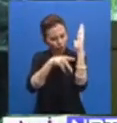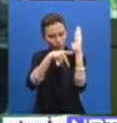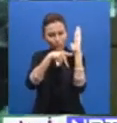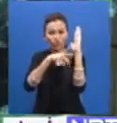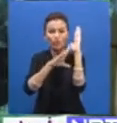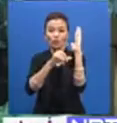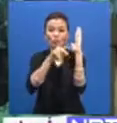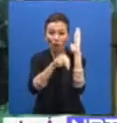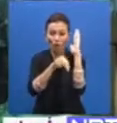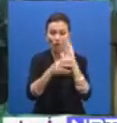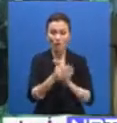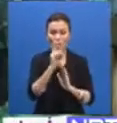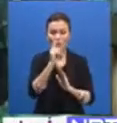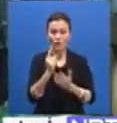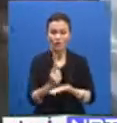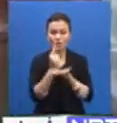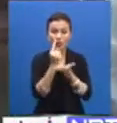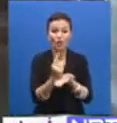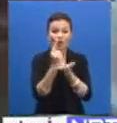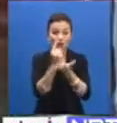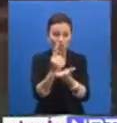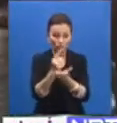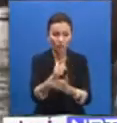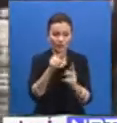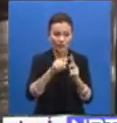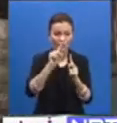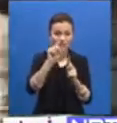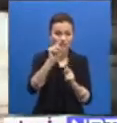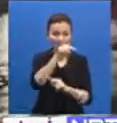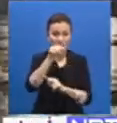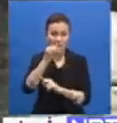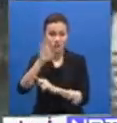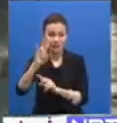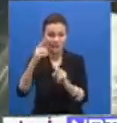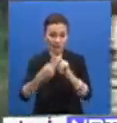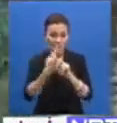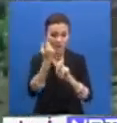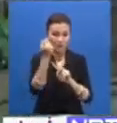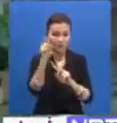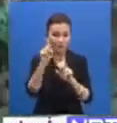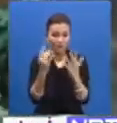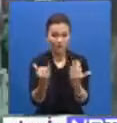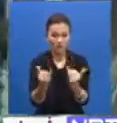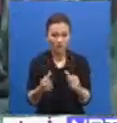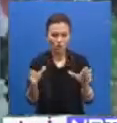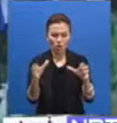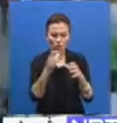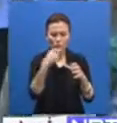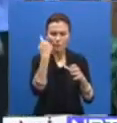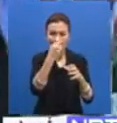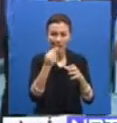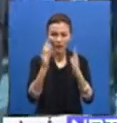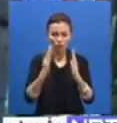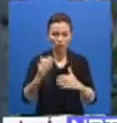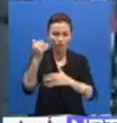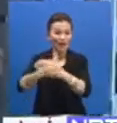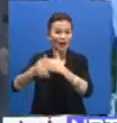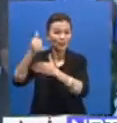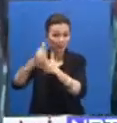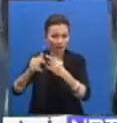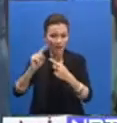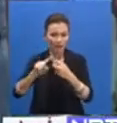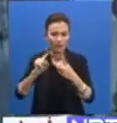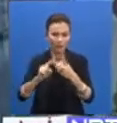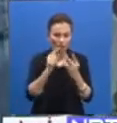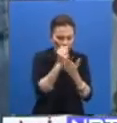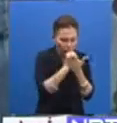ในช่วงเทศกาลวันลอยกระทงระหว่างวันที่ 1ถึง 7พฤศจิกายนโดยเน้นกลุ่มเป้าหมายบุคคลต่างด้าวแหล่ง